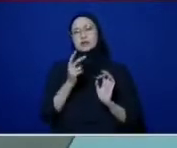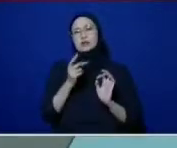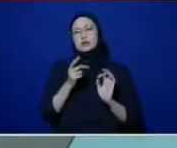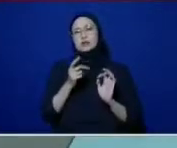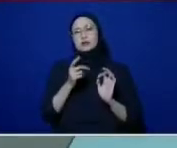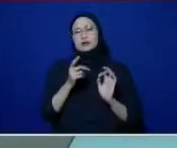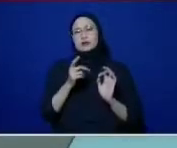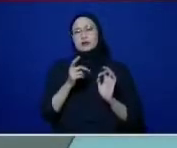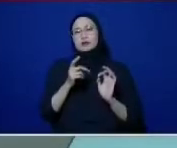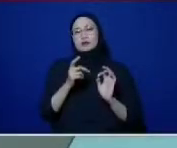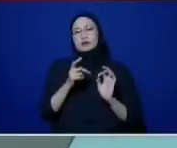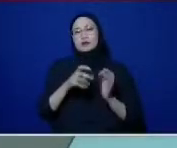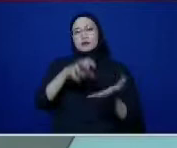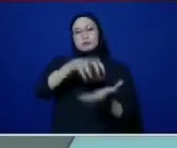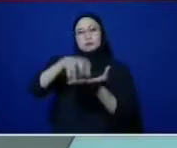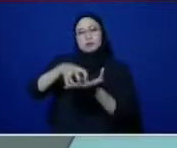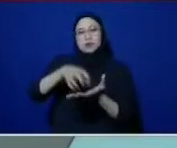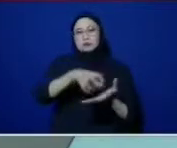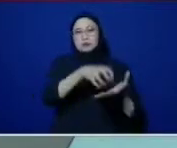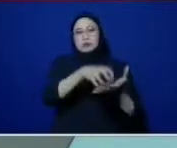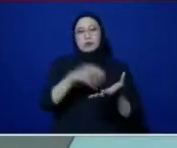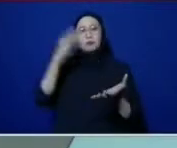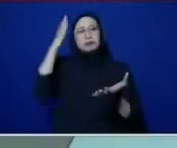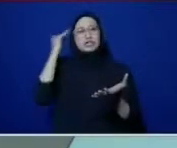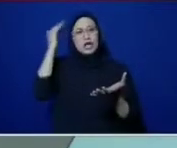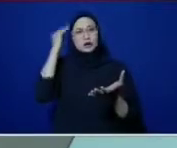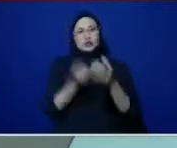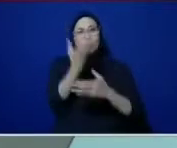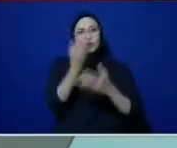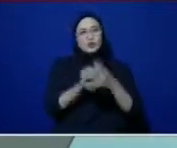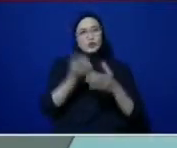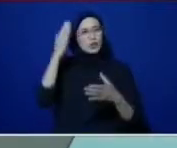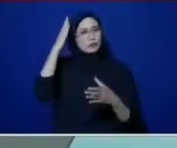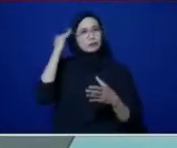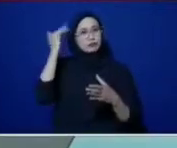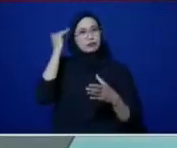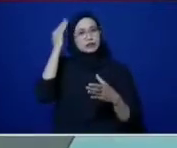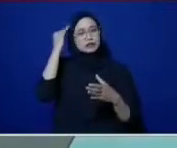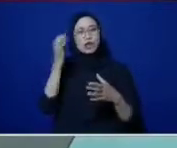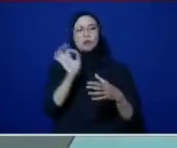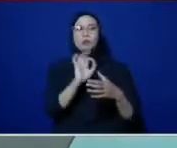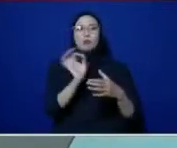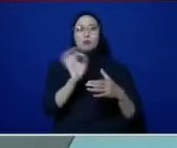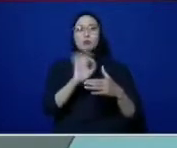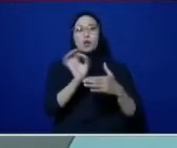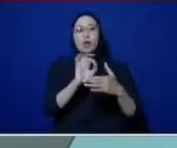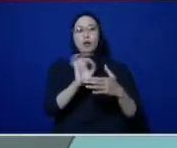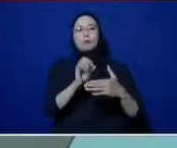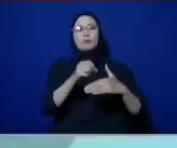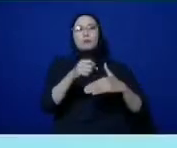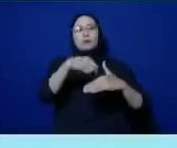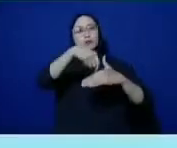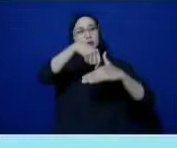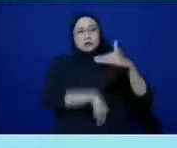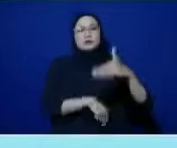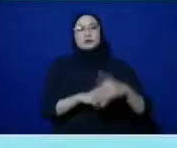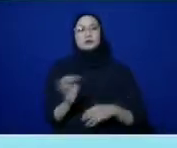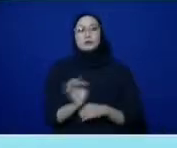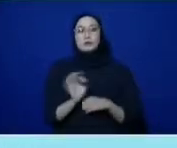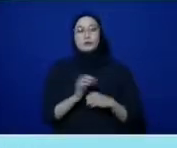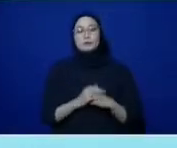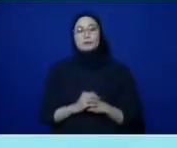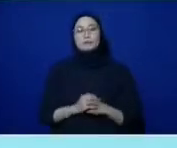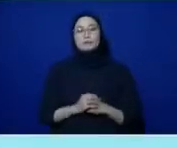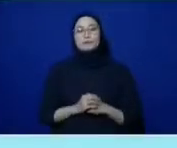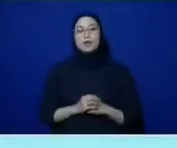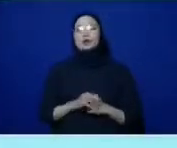ladang-ladang minyak kita yang belum tereksplorasi dengan baik di dalam laut kita. Oleh